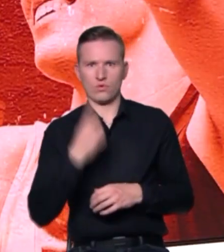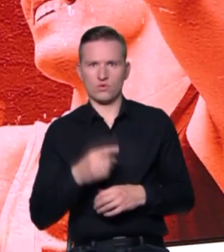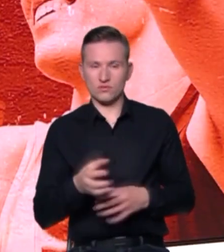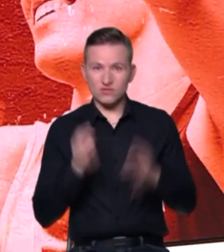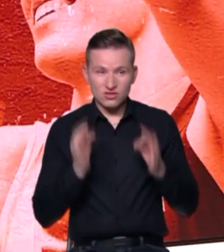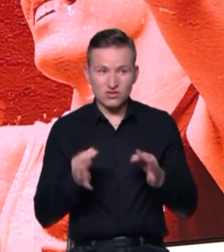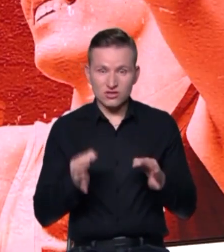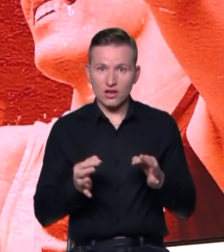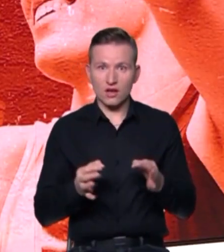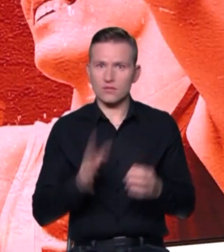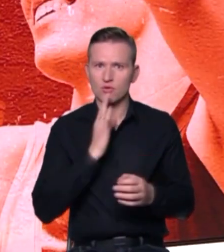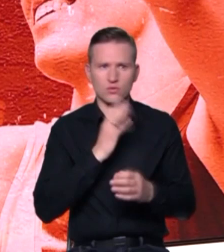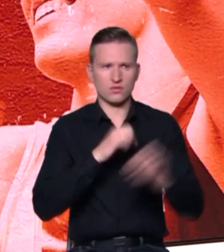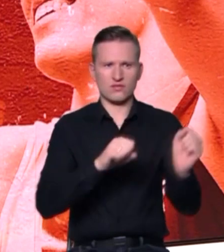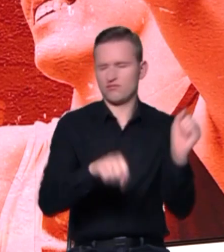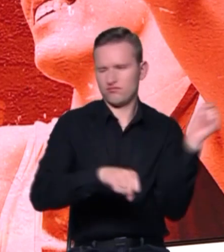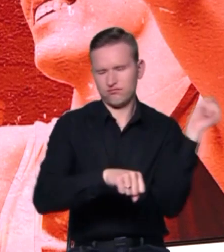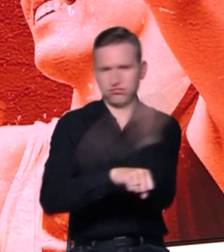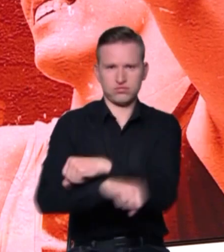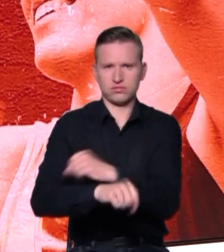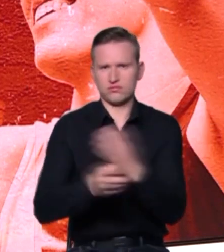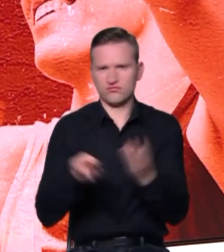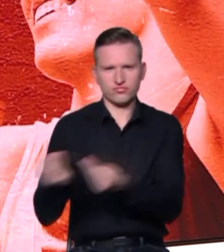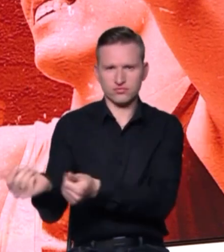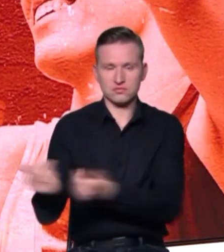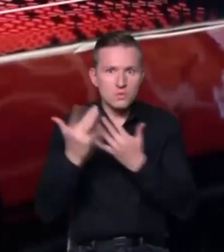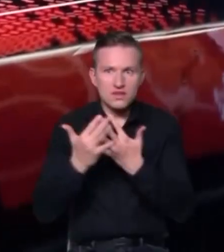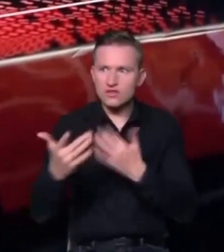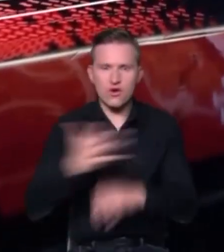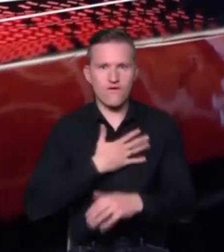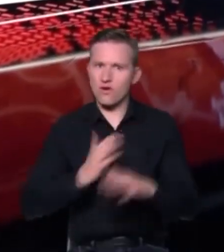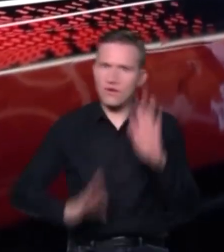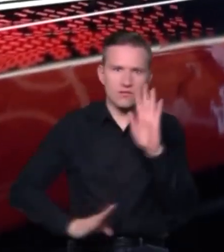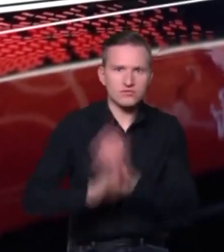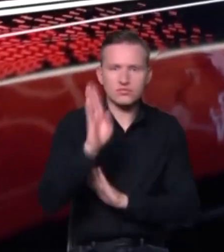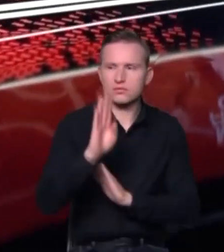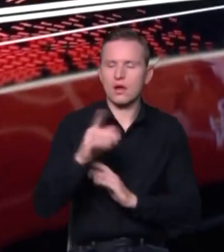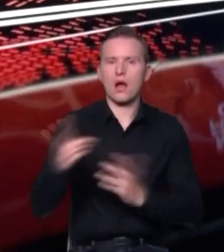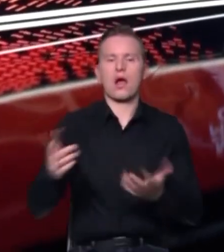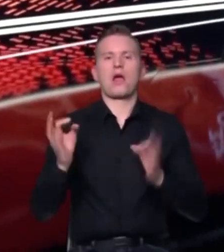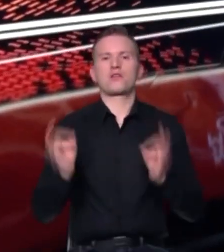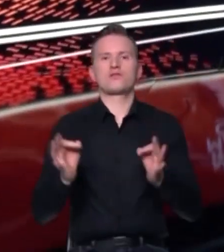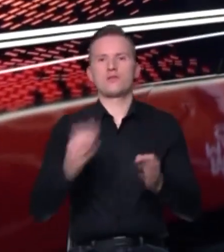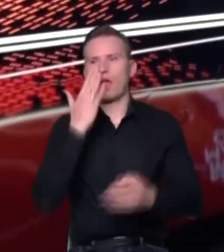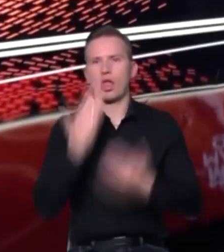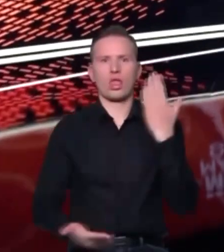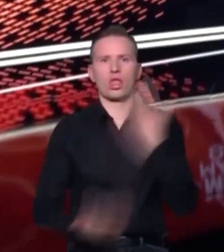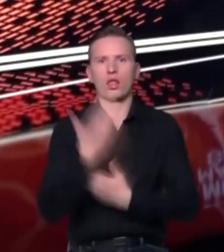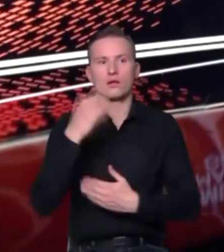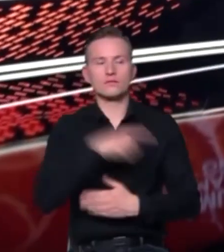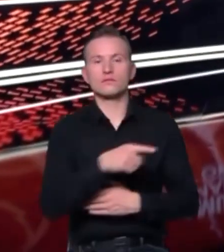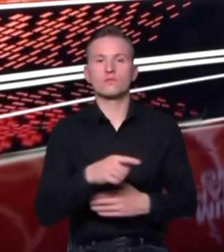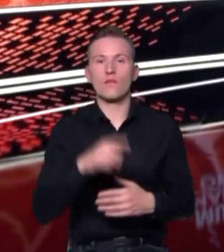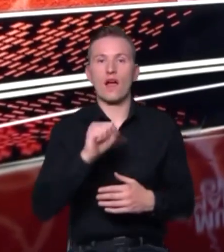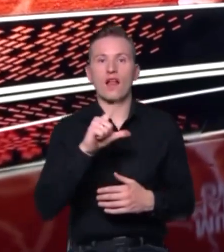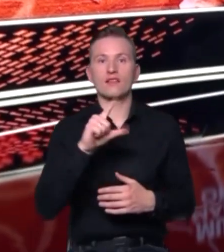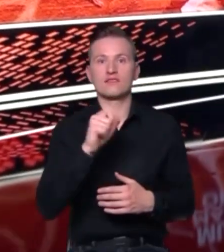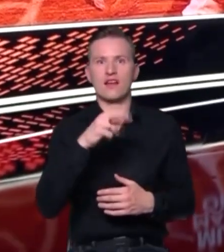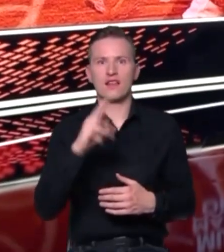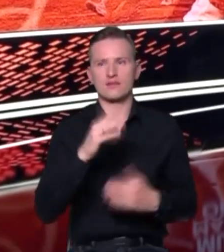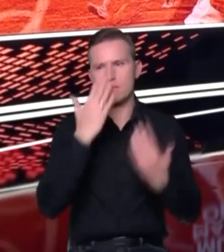spotkanie. Ale zacznę od tego, żeby Państwo mogli zobaczyć go tenisa, ale dzisiaj Carlos Alcaraz zweryfikował